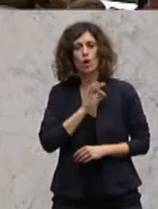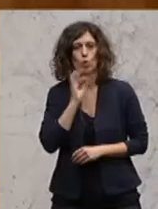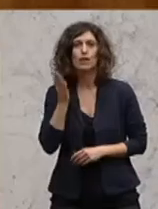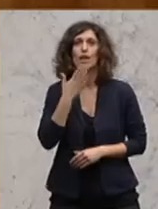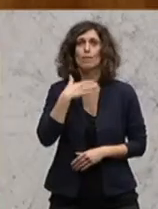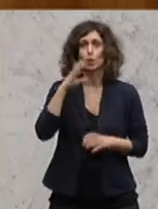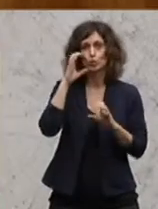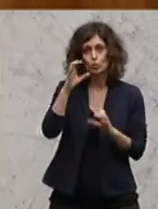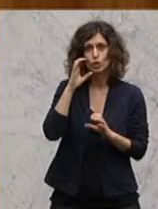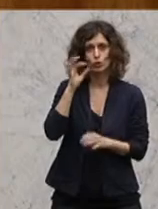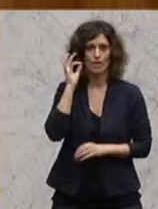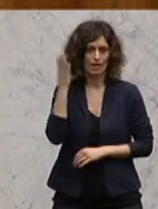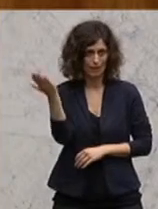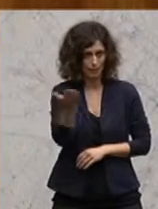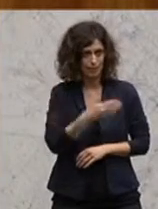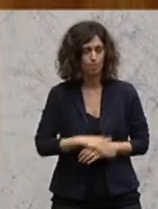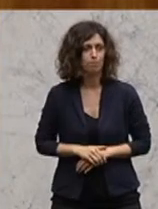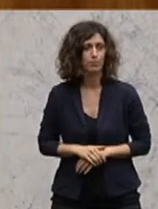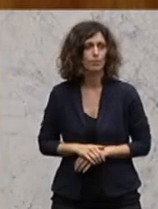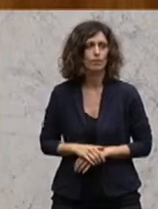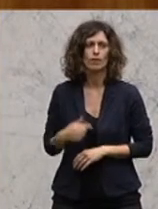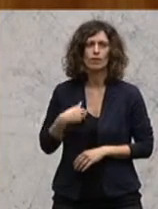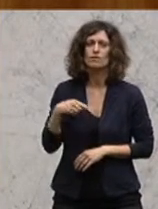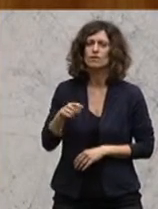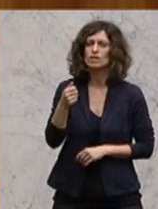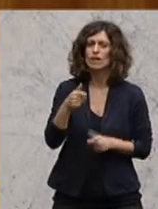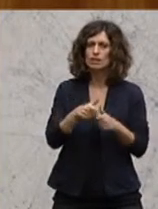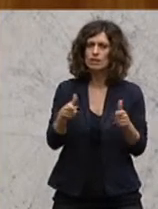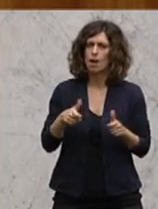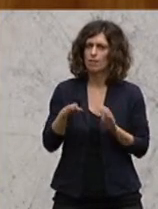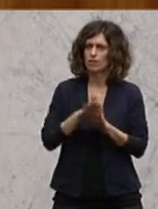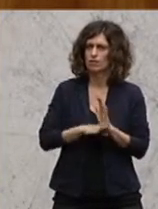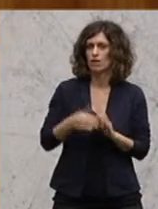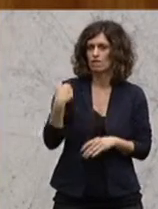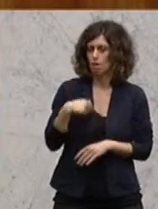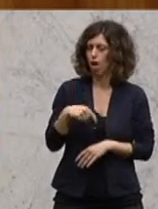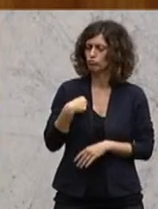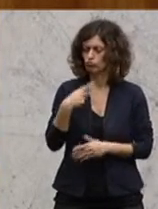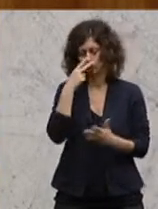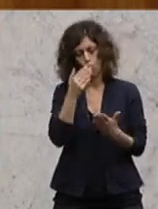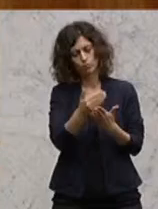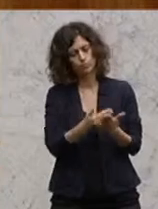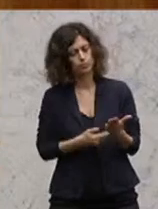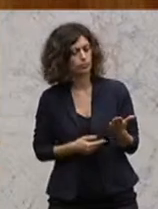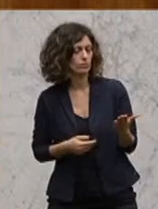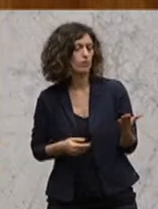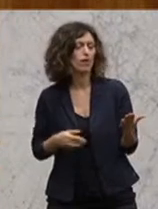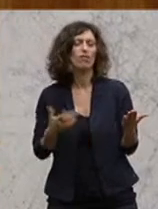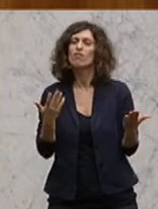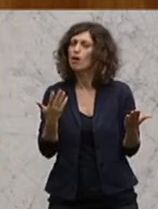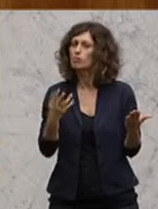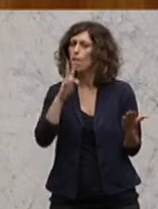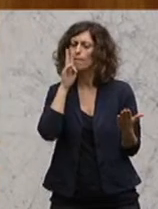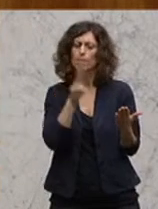liebe Zuseherinnen und Zuseher. Ich habe mir das Finanzrahmengesetz angeschaut, und zwar vor allem mit Blick